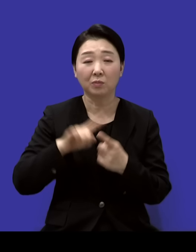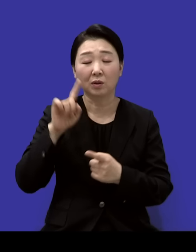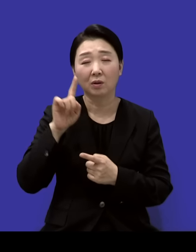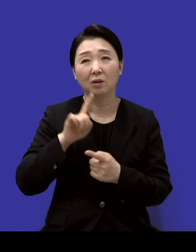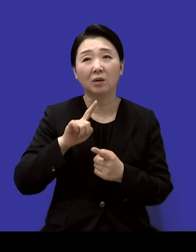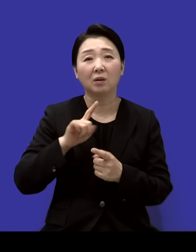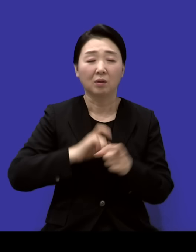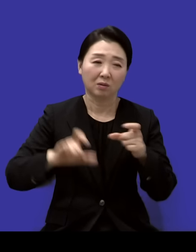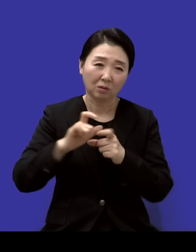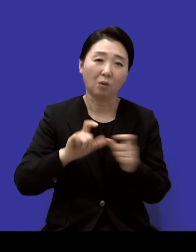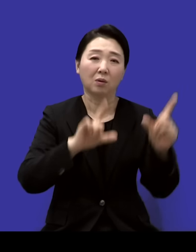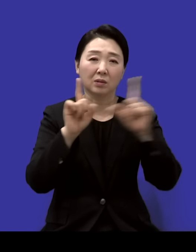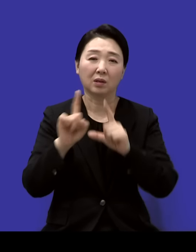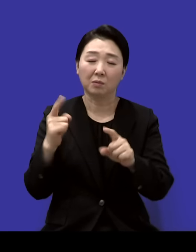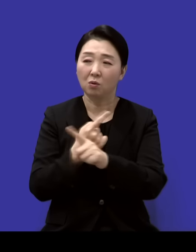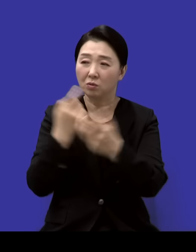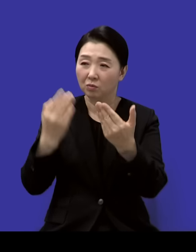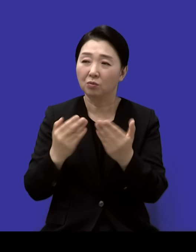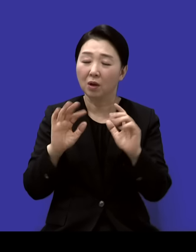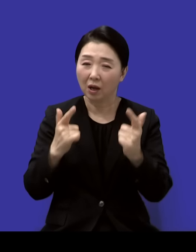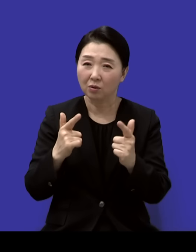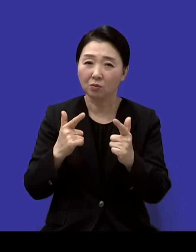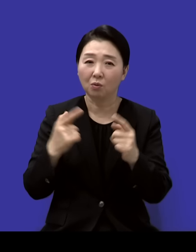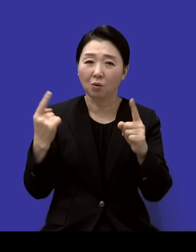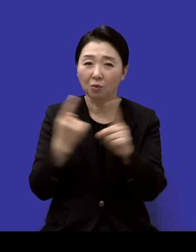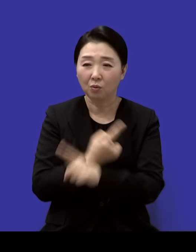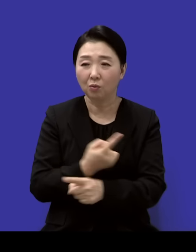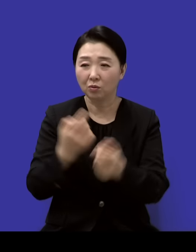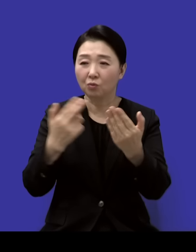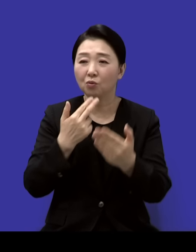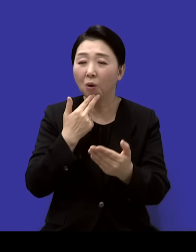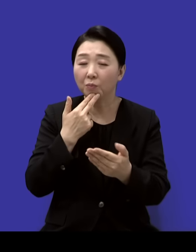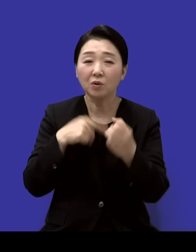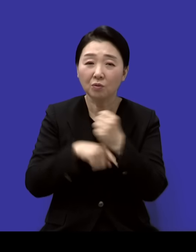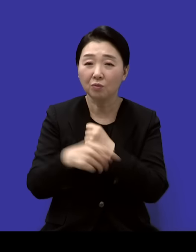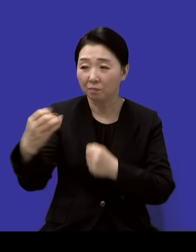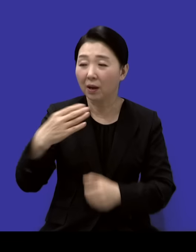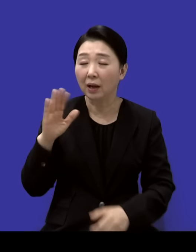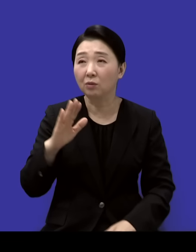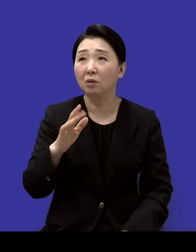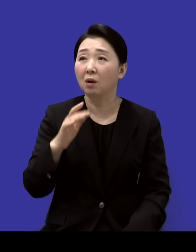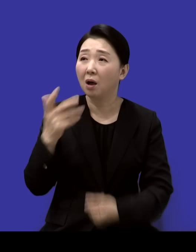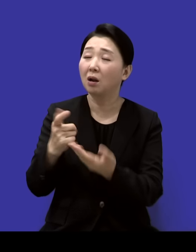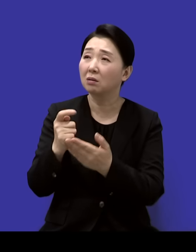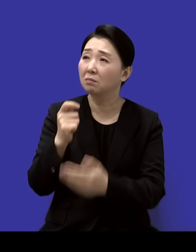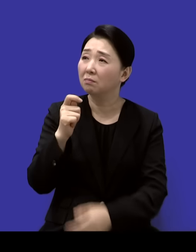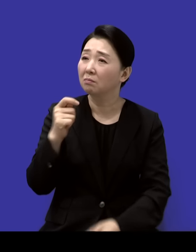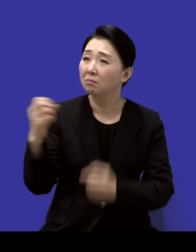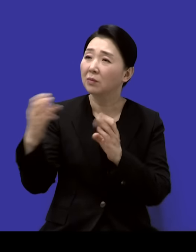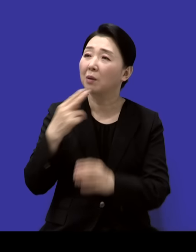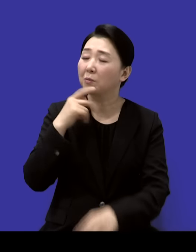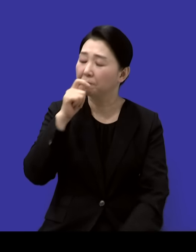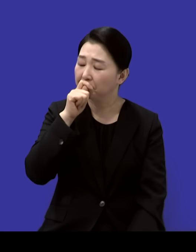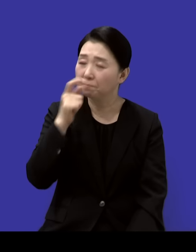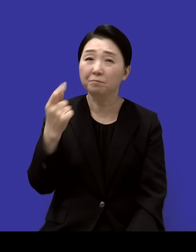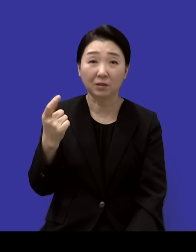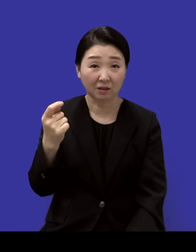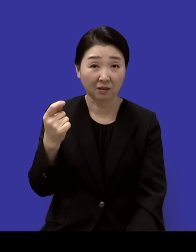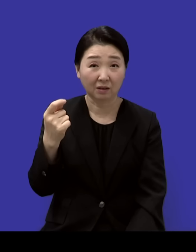살고 고쳐줄 것도 아니고 안 고쳐주는 이유를 말해주는 것도 아니고 이렇게 침묵하면서 3년 이상을 제가 똑같이 그런